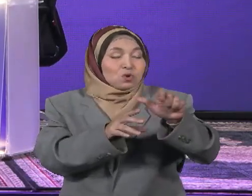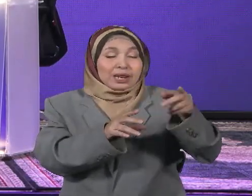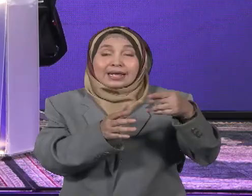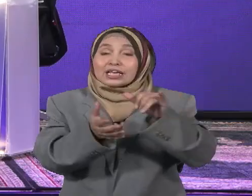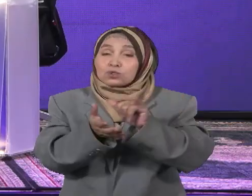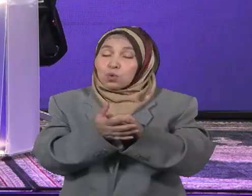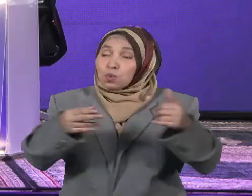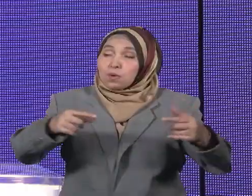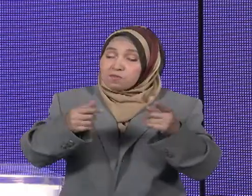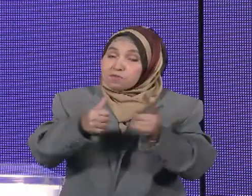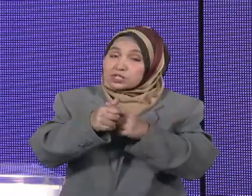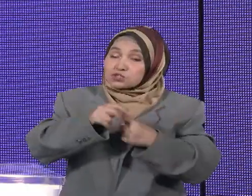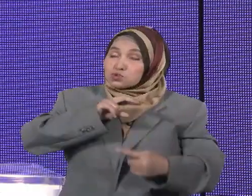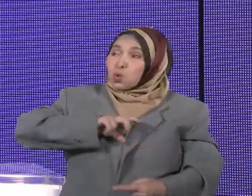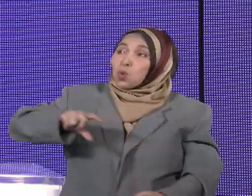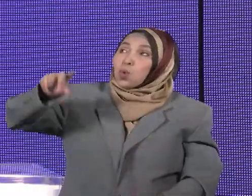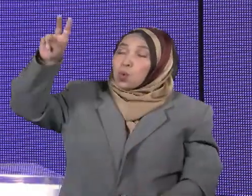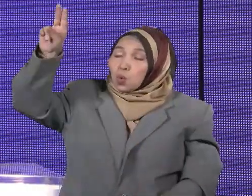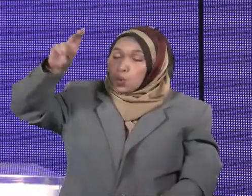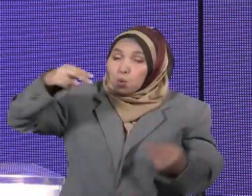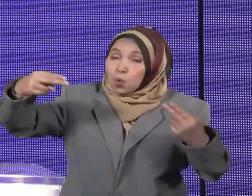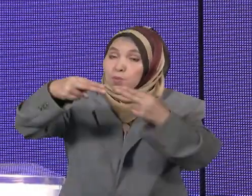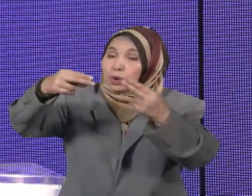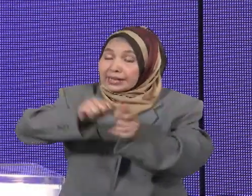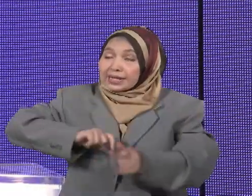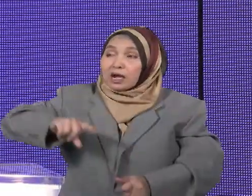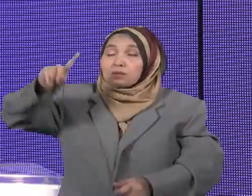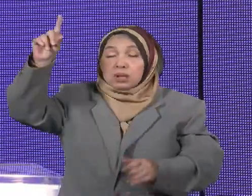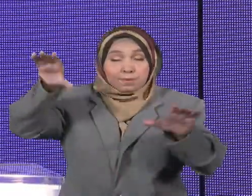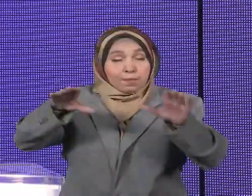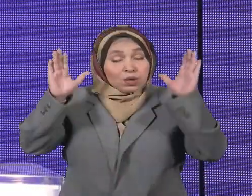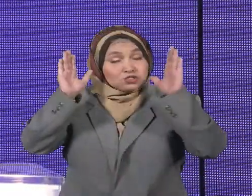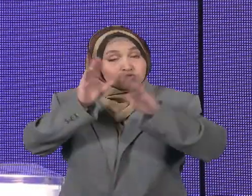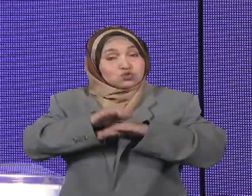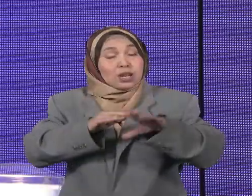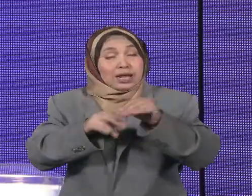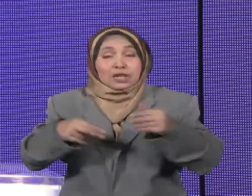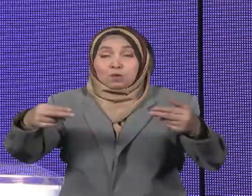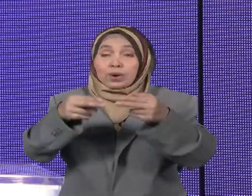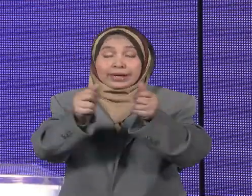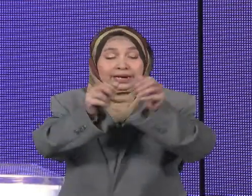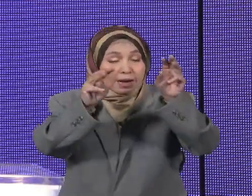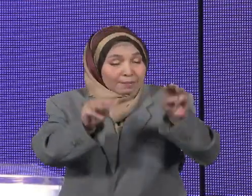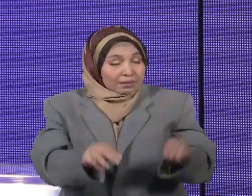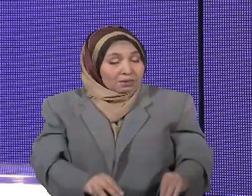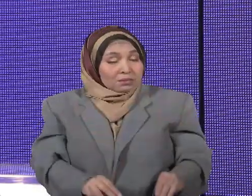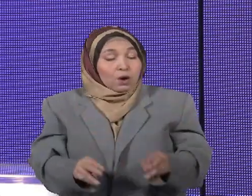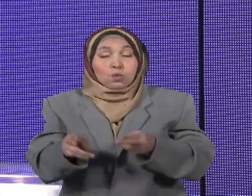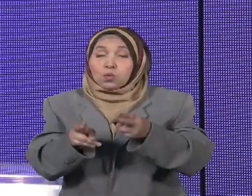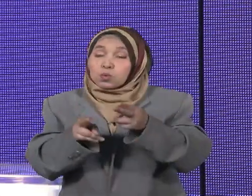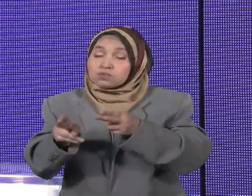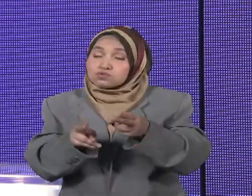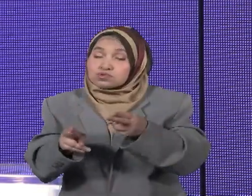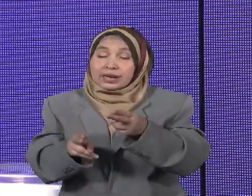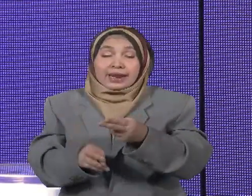pertama, hubungan dengan Allah. Wa aqamus solah. Ya, iaitu mendirikan solat. Dan hubungan dengan manusia dalam pengurusan harta namanya